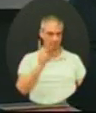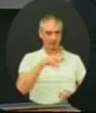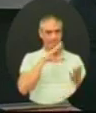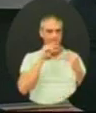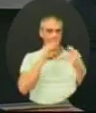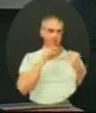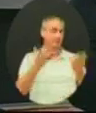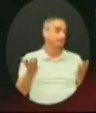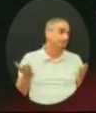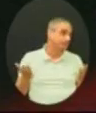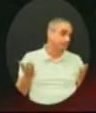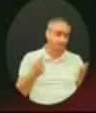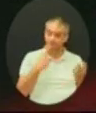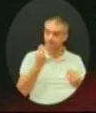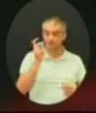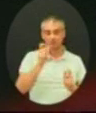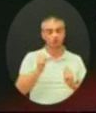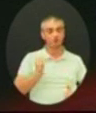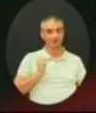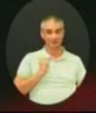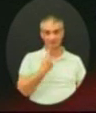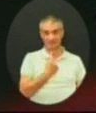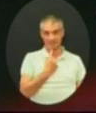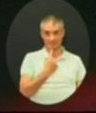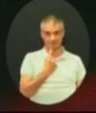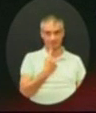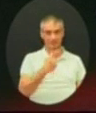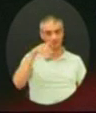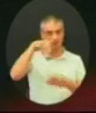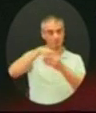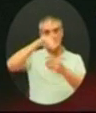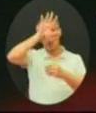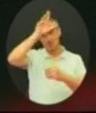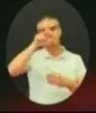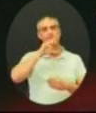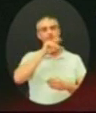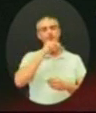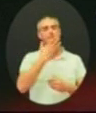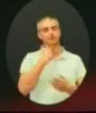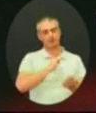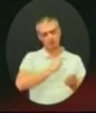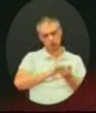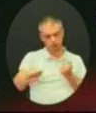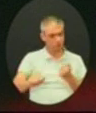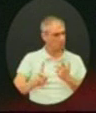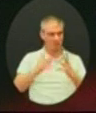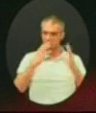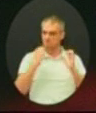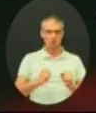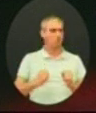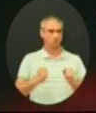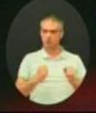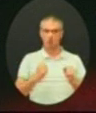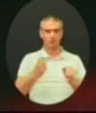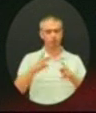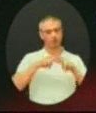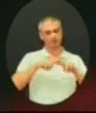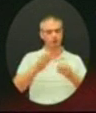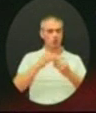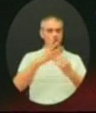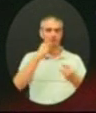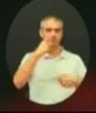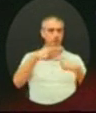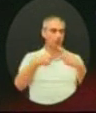מדברים, בוא נגיד ככה, שגורמים צבאיים באיראן, מדברים על כך שישראל תושמד, ולא בטוח שהיא תשרוד עוד הרבה